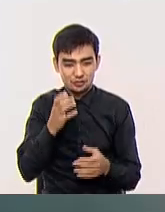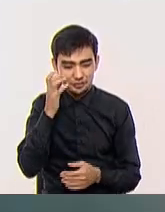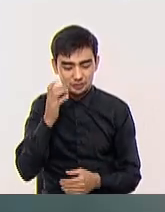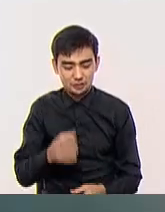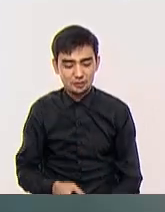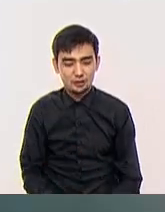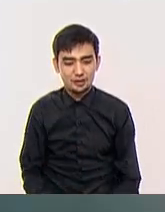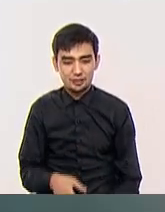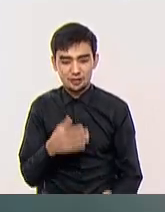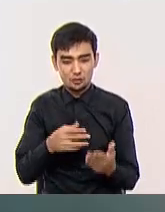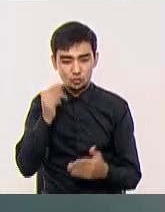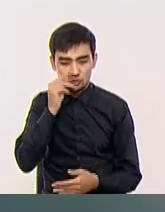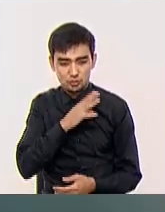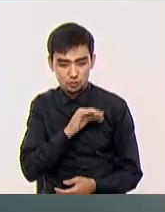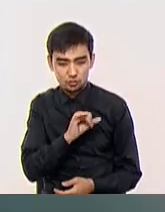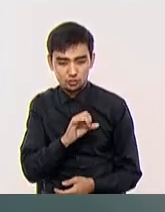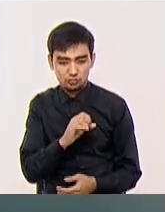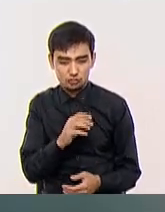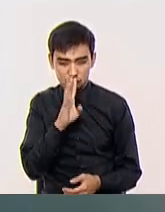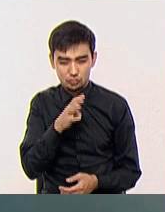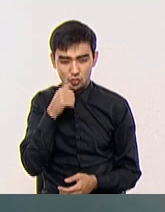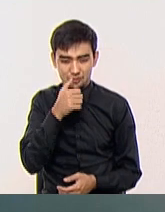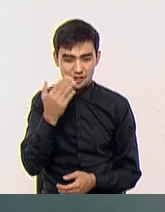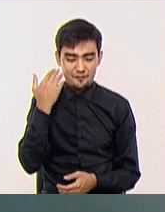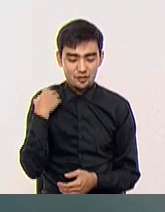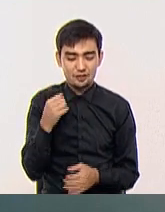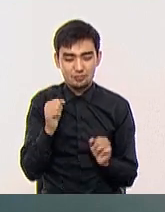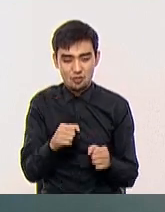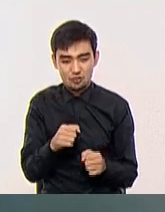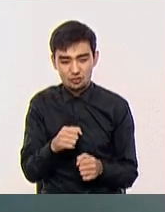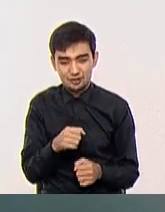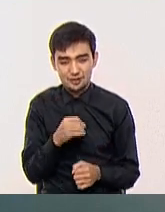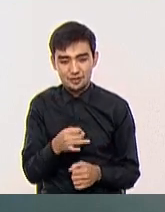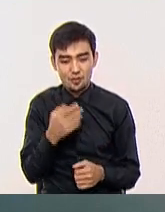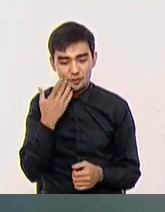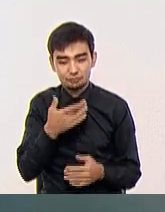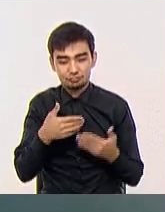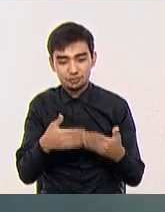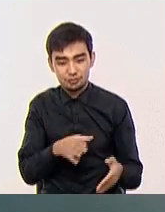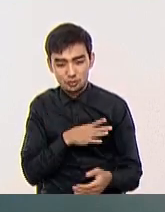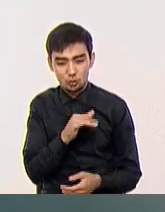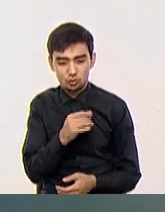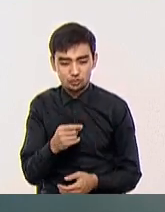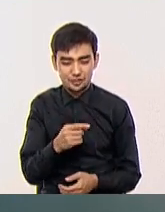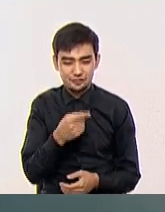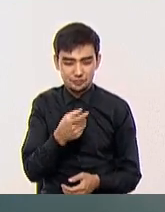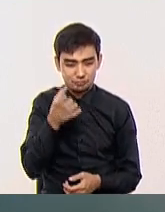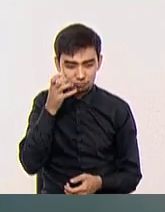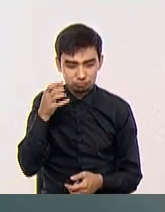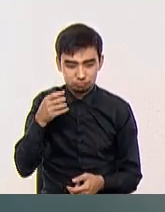Если отучились условно 4 года назад, то, возможно, когда вы выпускаетесь, ваши навыки уже не